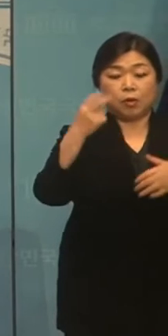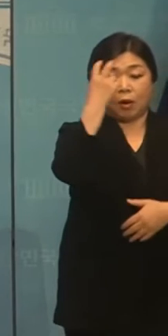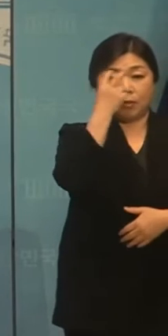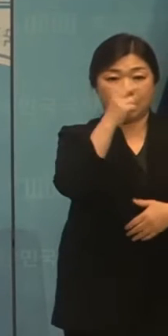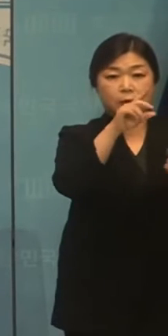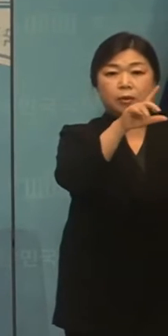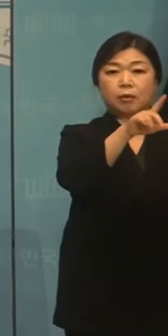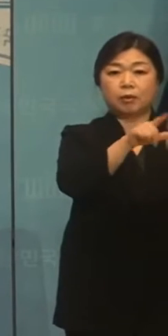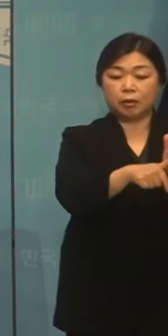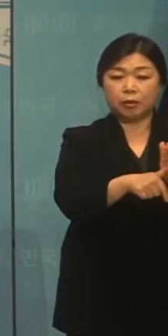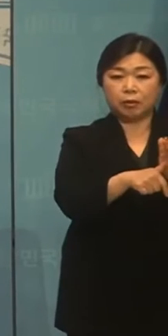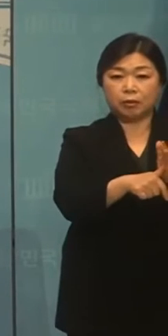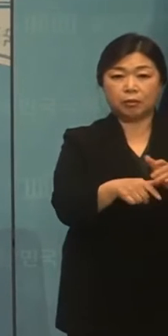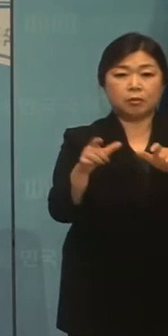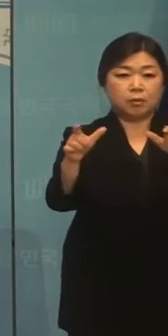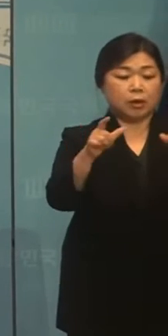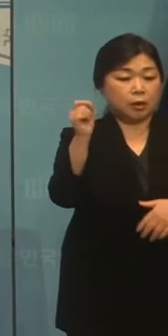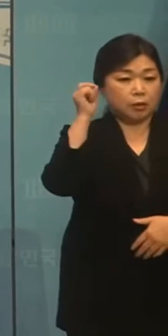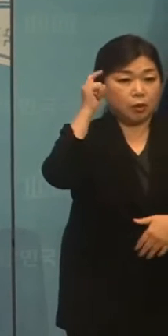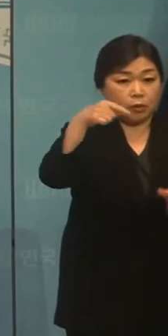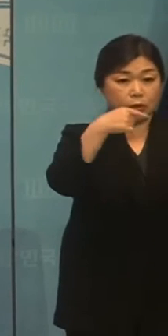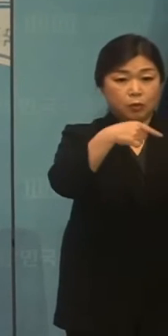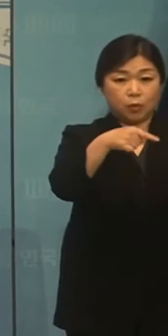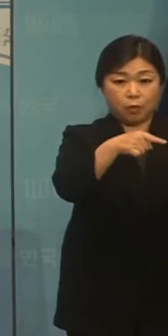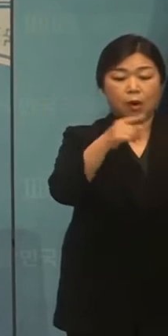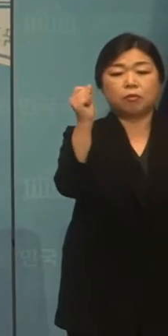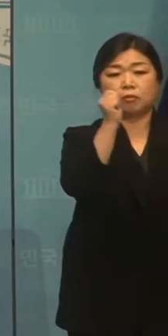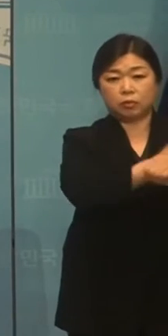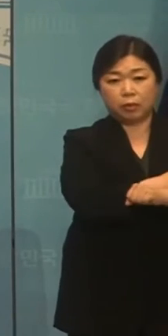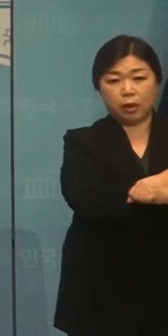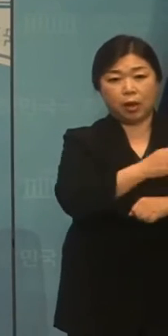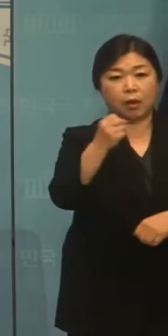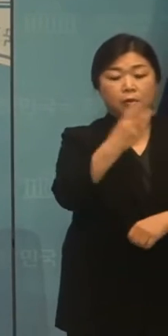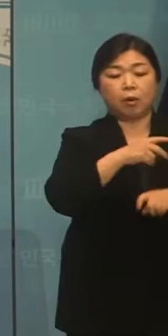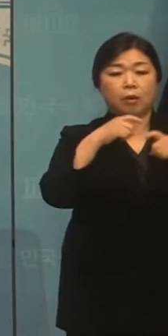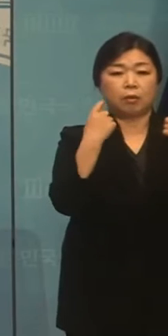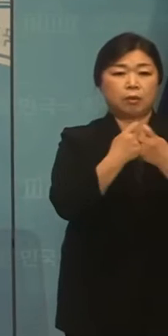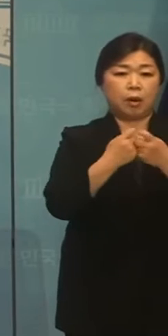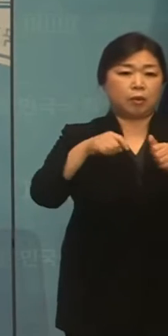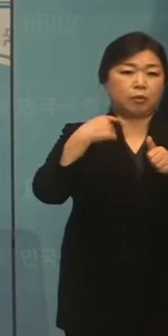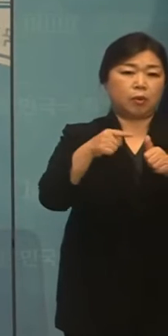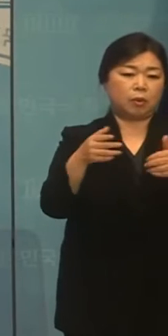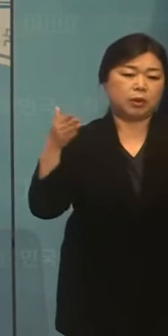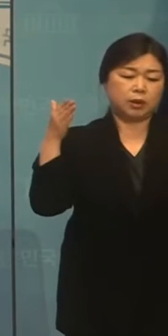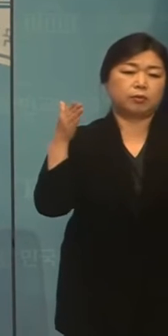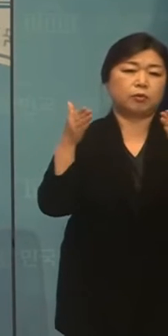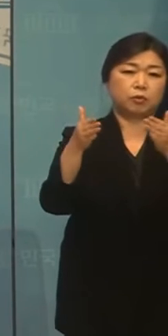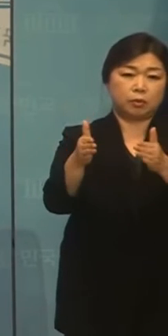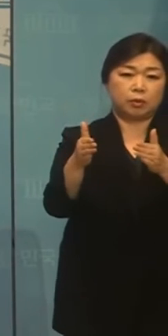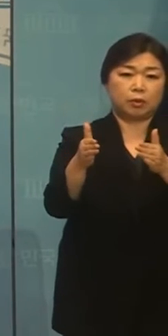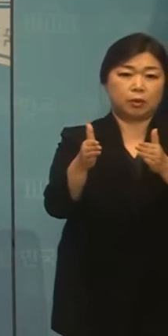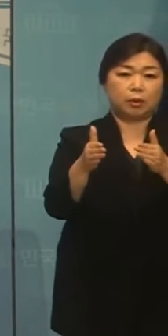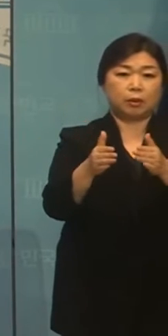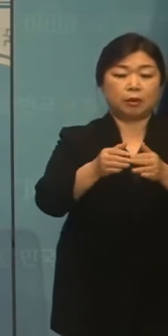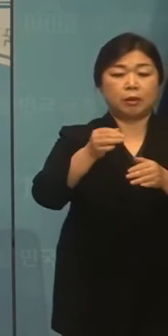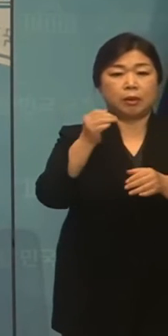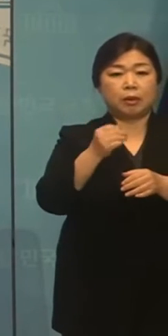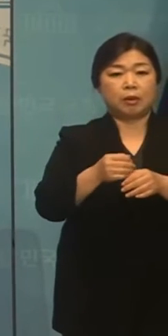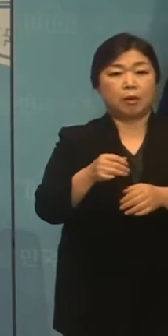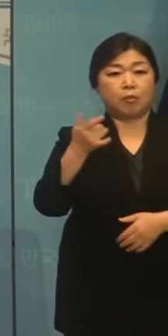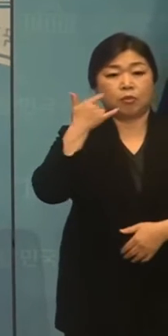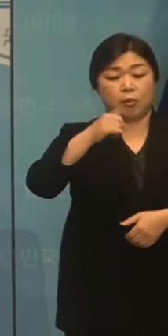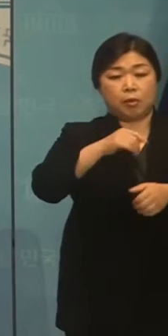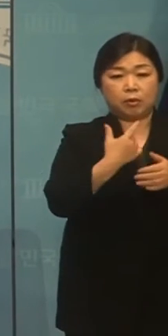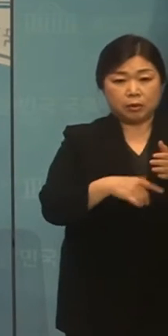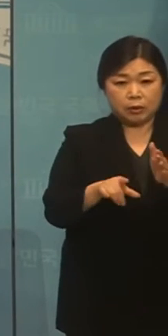국정감사에서 지역 영재교육의 붕괴, 사교육 과열 지구 중심의 만들어진 영재,